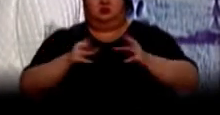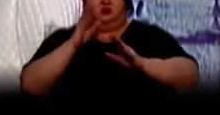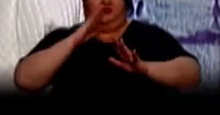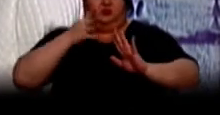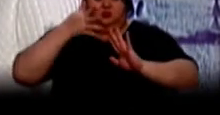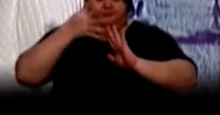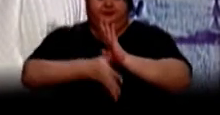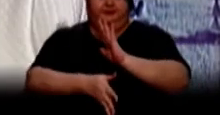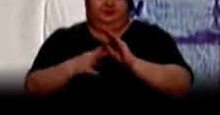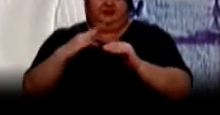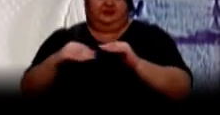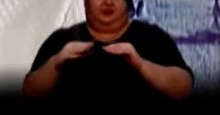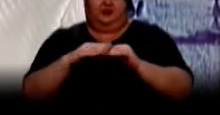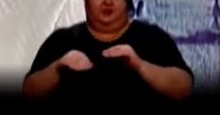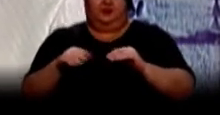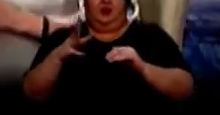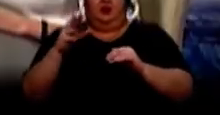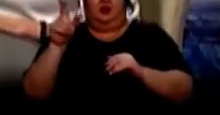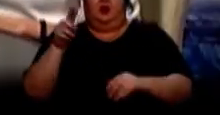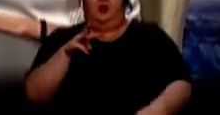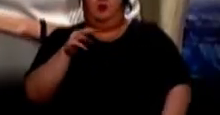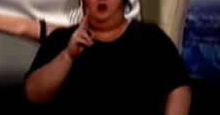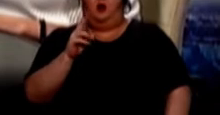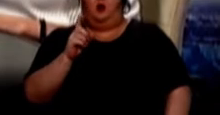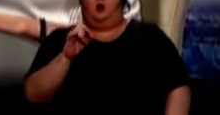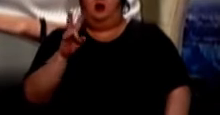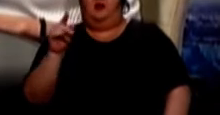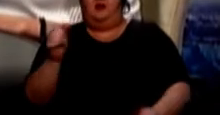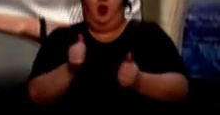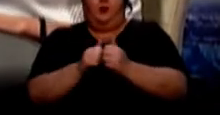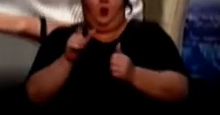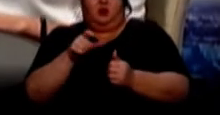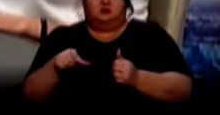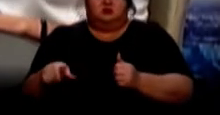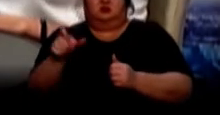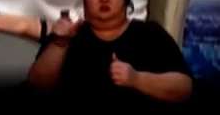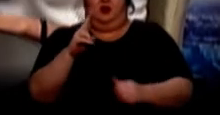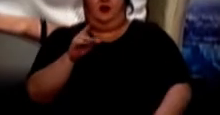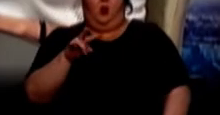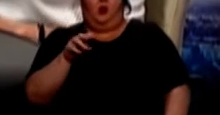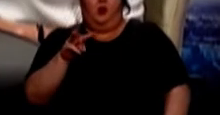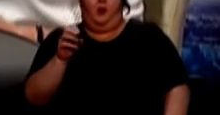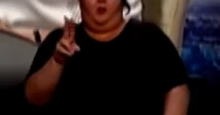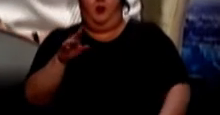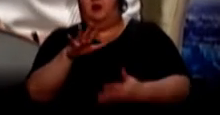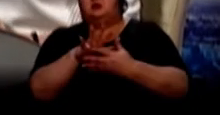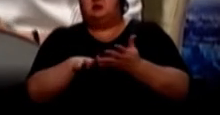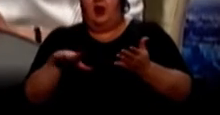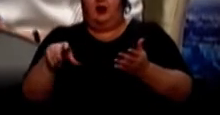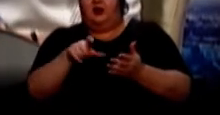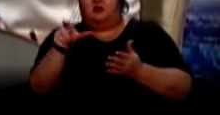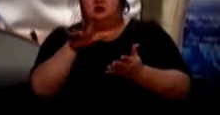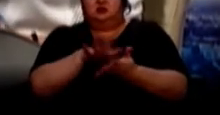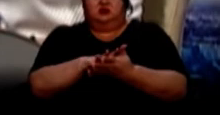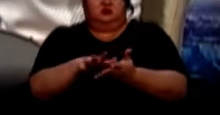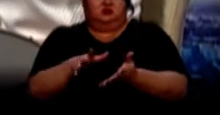в підземні води, і ми знаємо, що ще й з Макухівкою там поруч протікає Коломак, і все це йде далі по течії річки,